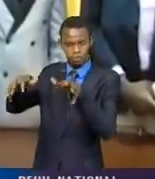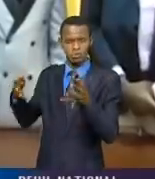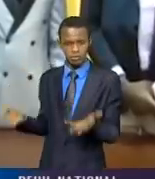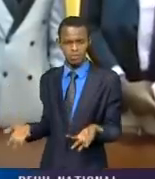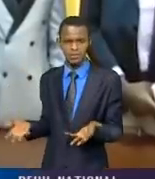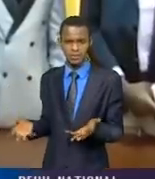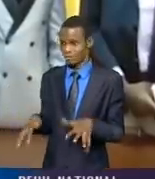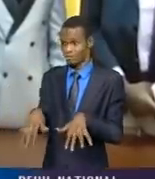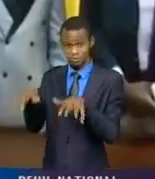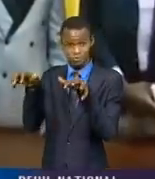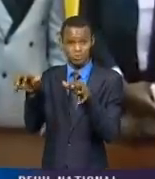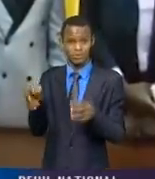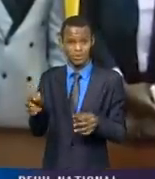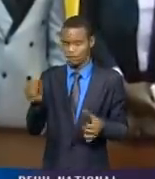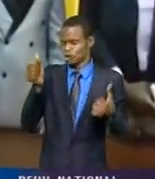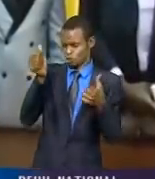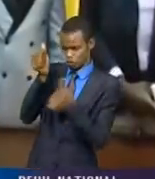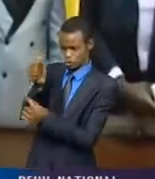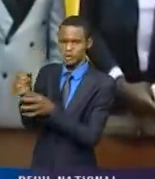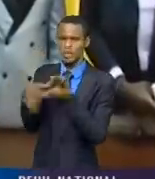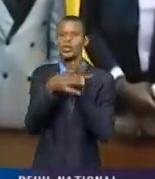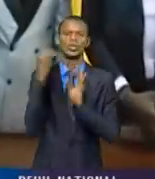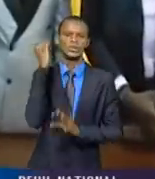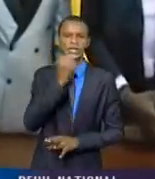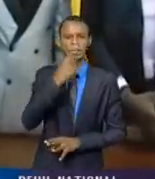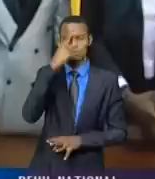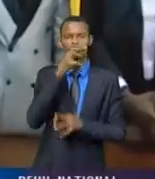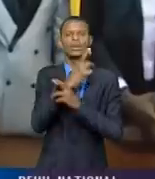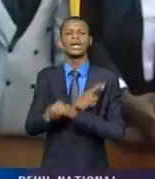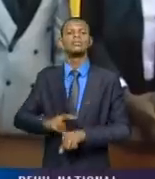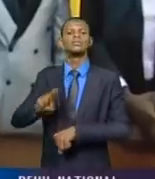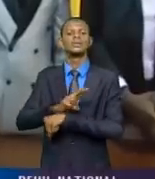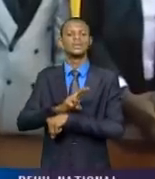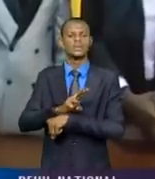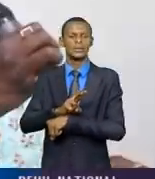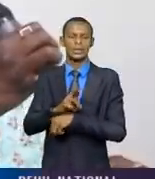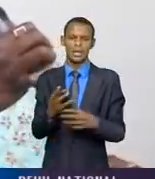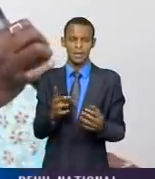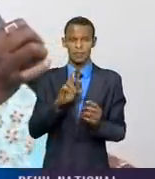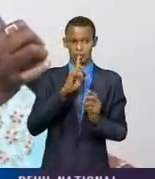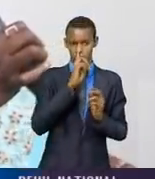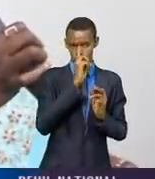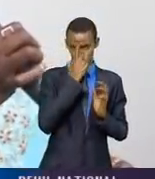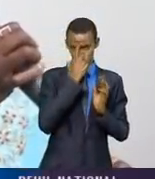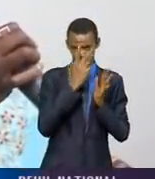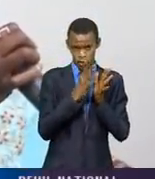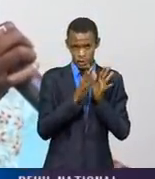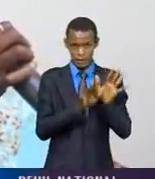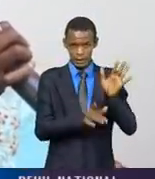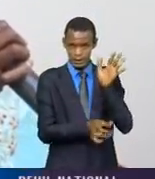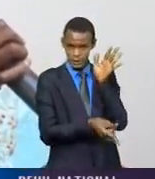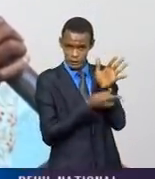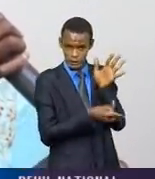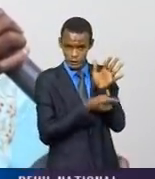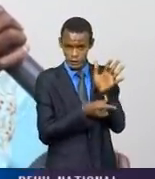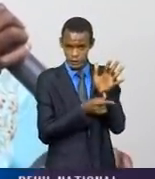majorité et l'union sacrée la nouvelle a réjoui le gouverneur intérimaire fifi massou gas à eni qui est